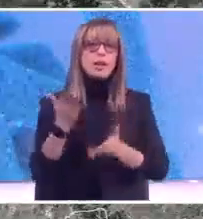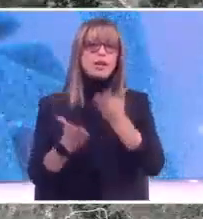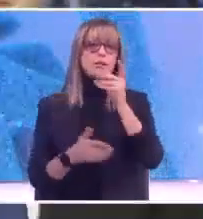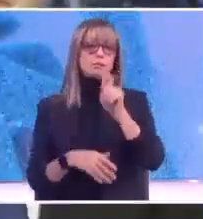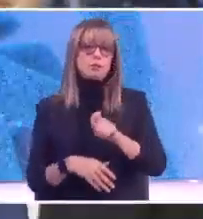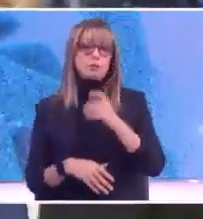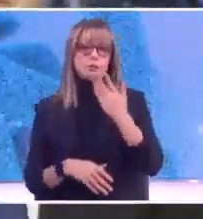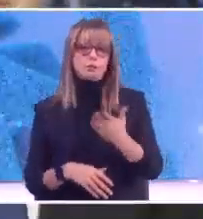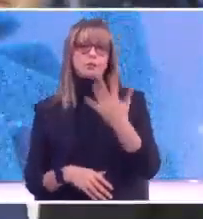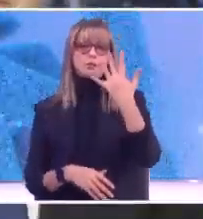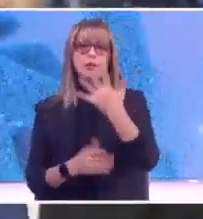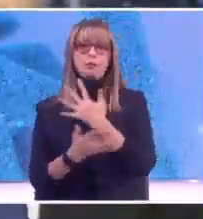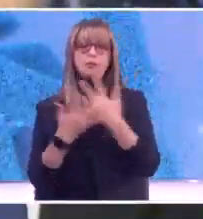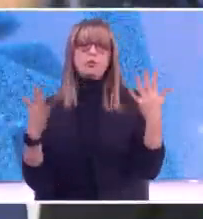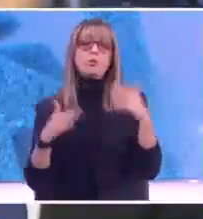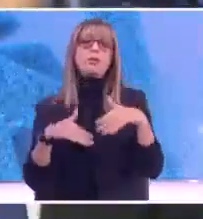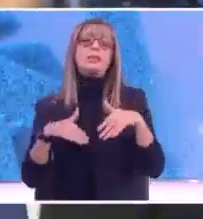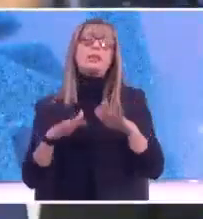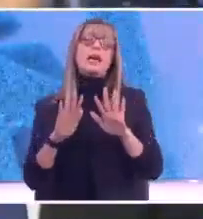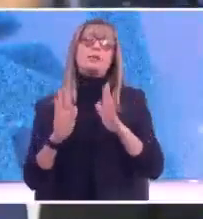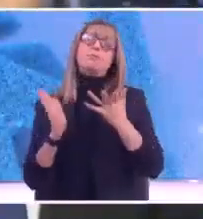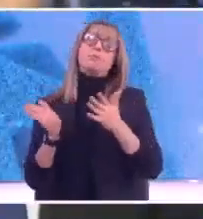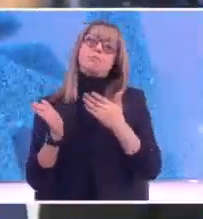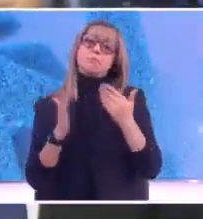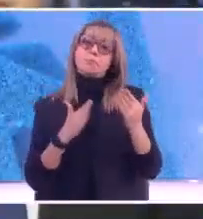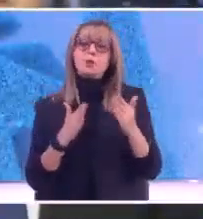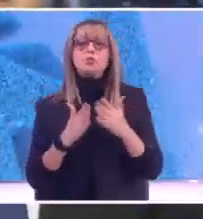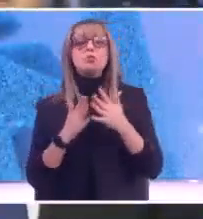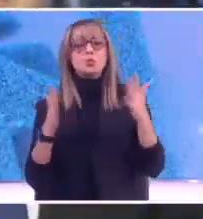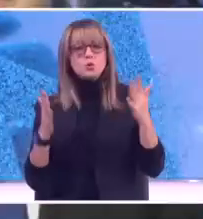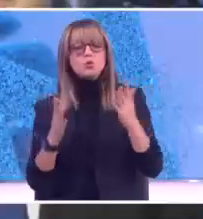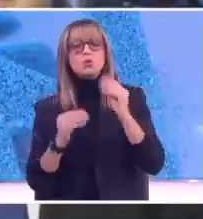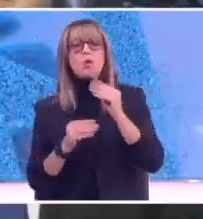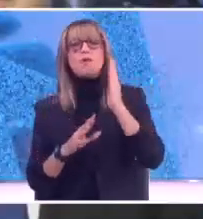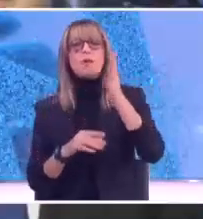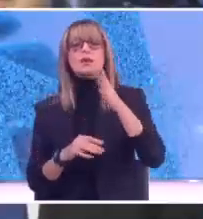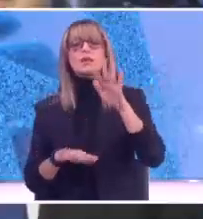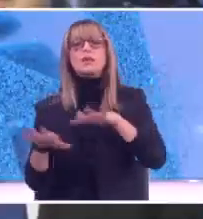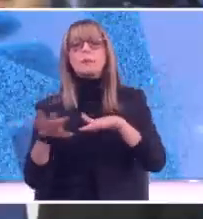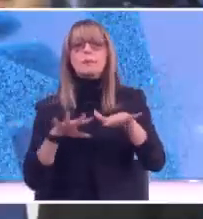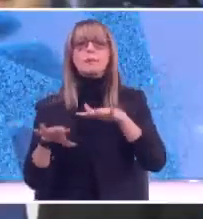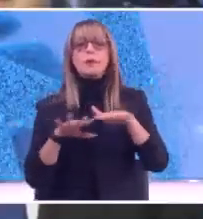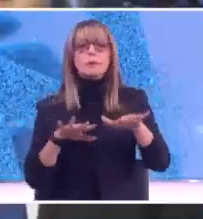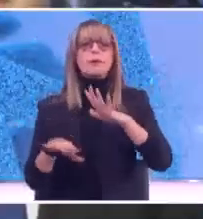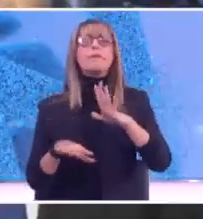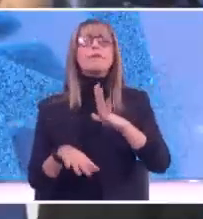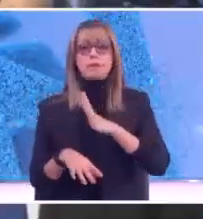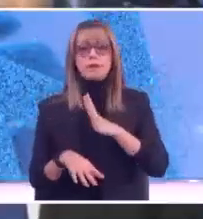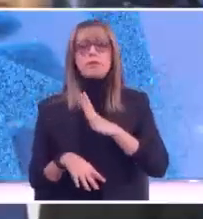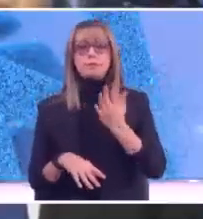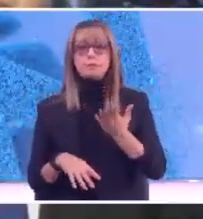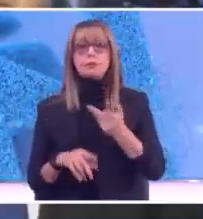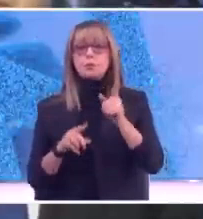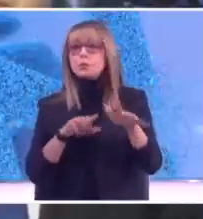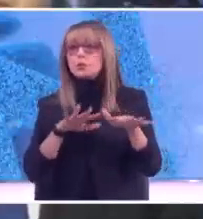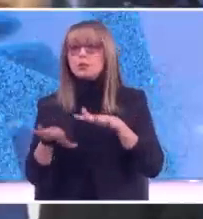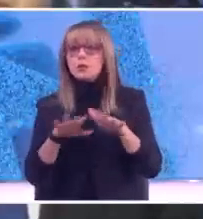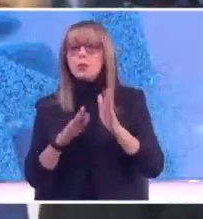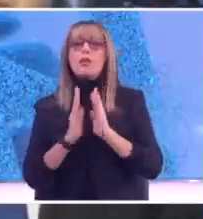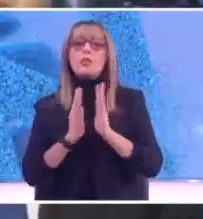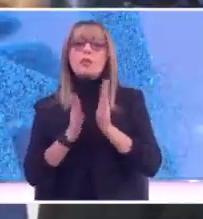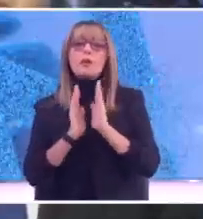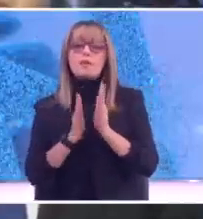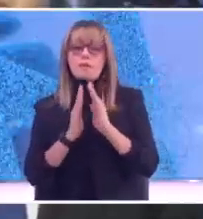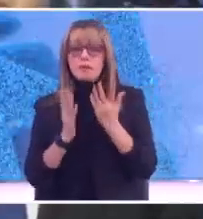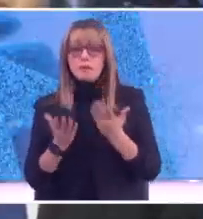değerlendirdi. 5 büyüklüğünde değil, diğer büyüklüklerde de çok sayıda deprem var. Bir hareketlilik var ve bu hareketlilik devam